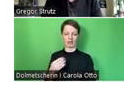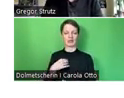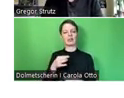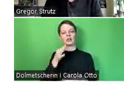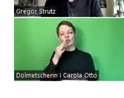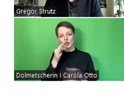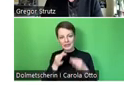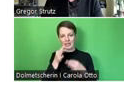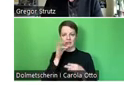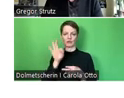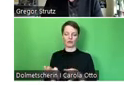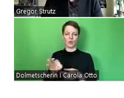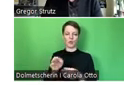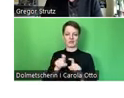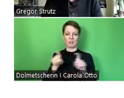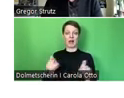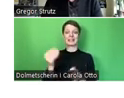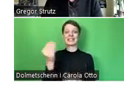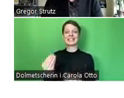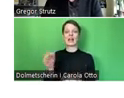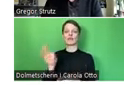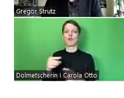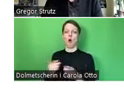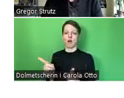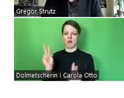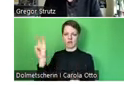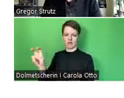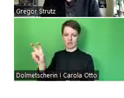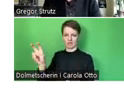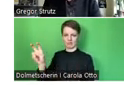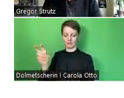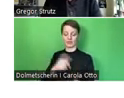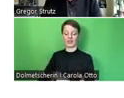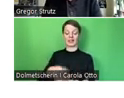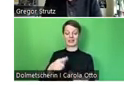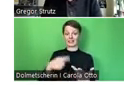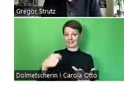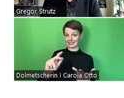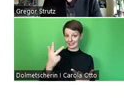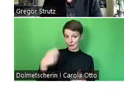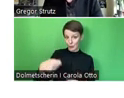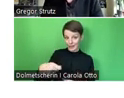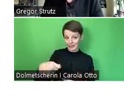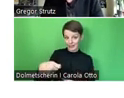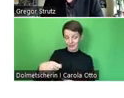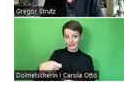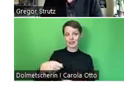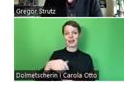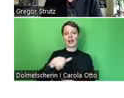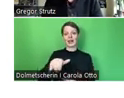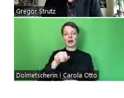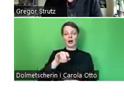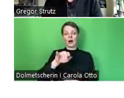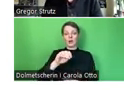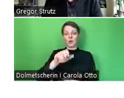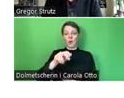für das Thema Design for All. Und darüber hinaus haben wir noch einen dritten Kollegen, Hesham Mohammad, der